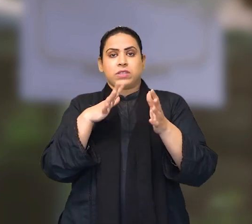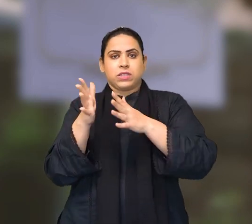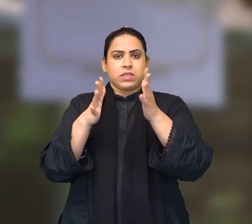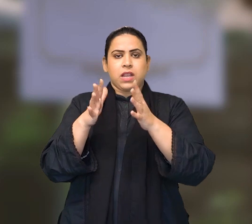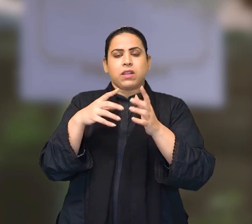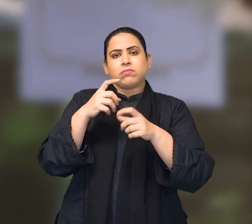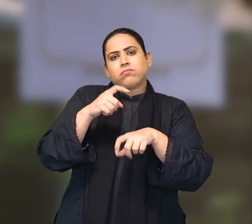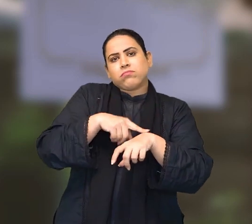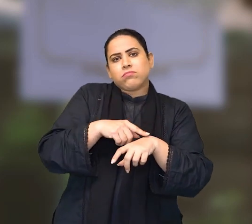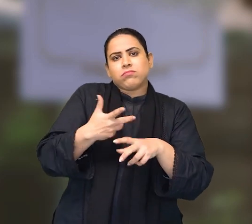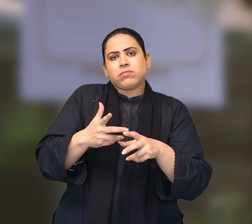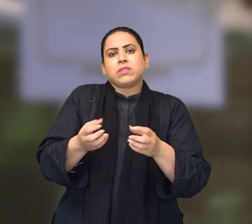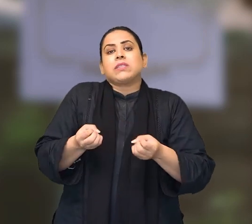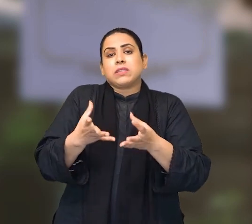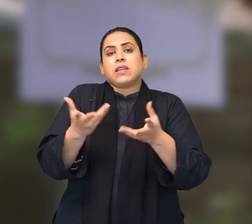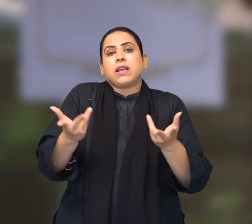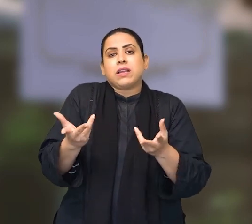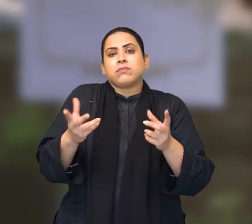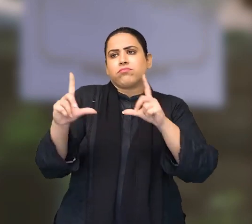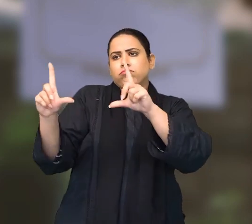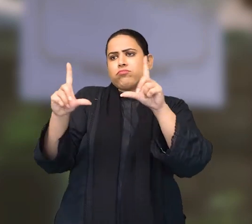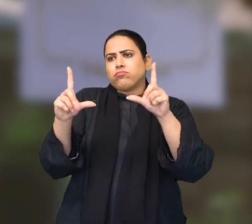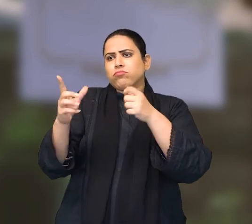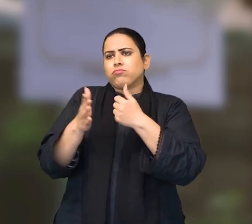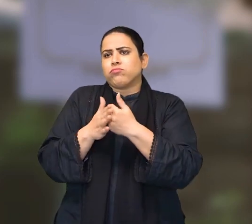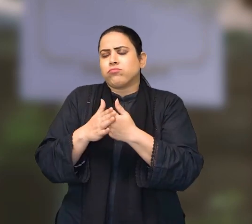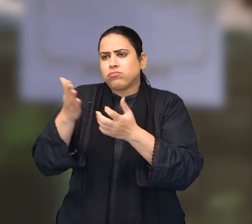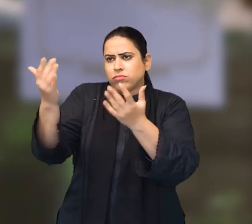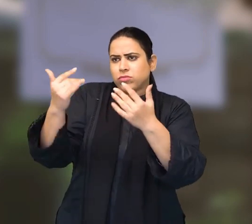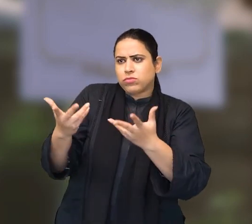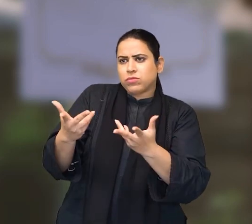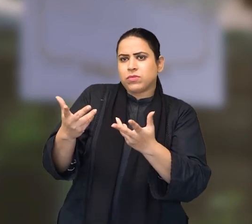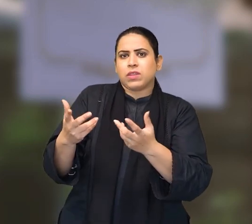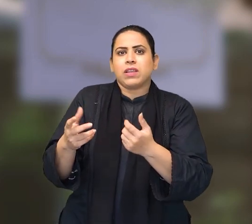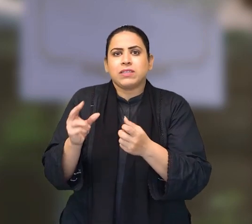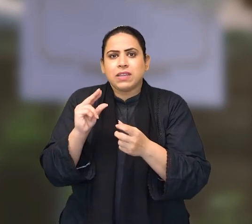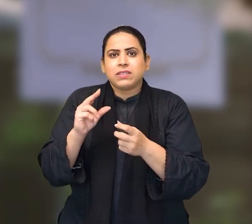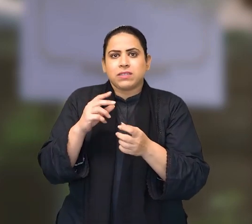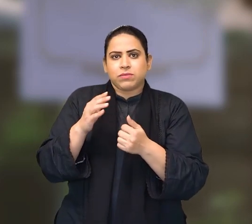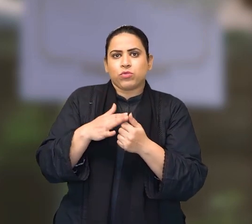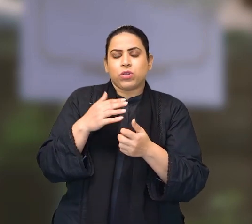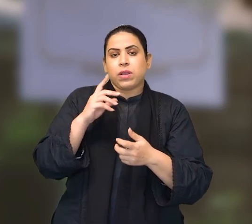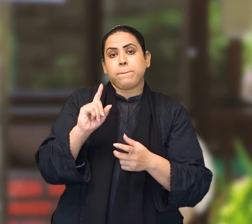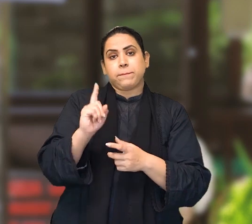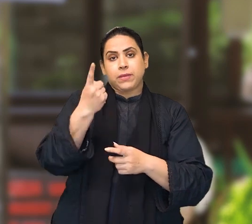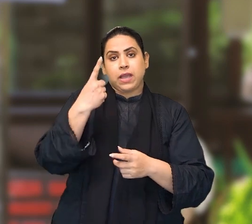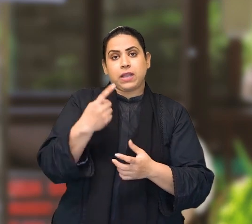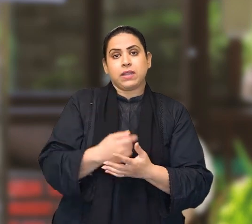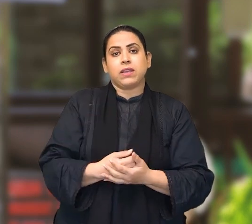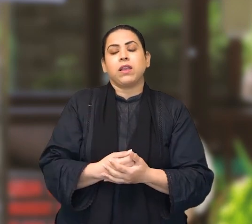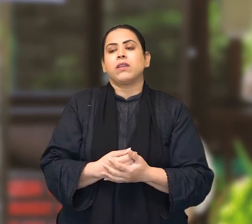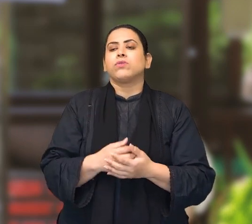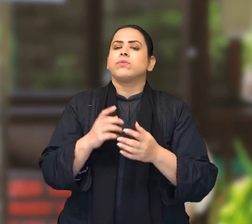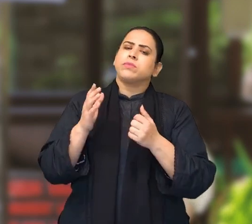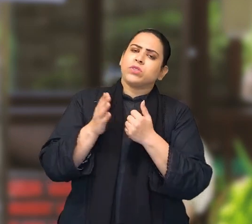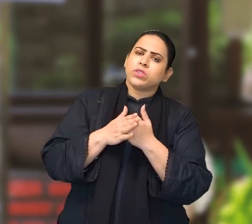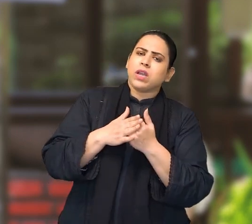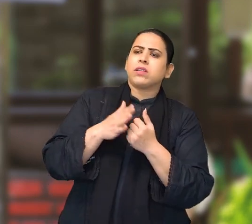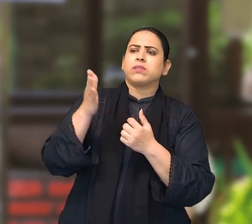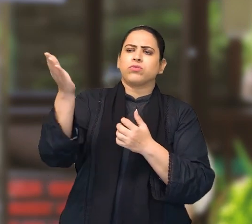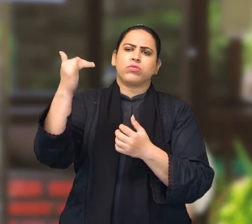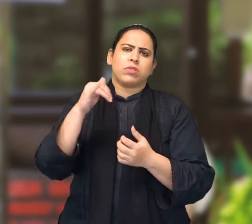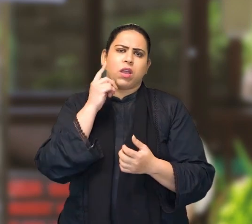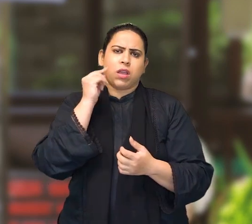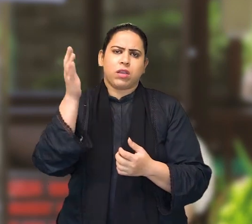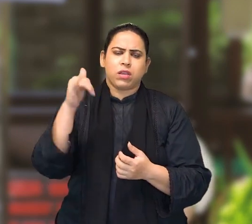उस बैक इन द टाइम पे वो इंट्रोड्यूस कि यार वी स्टार्ट टेकिंग टेस्टिमोनियल्स. हमने लोगों के टेस्टिमोनियल लेना शुरू कर दिए. पहले ये था कि जस्ट लाइक गो ऑन अ वेडिंग, शादी